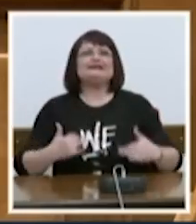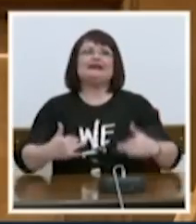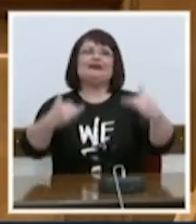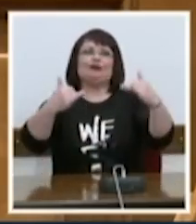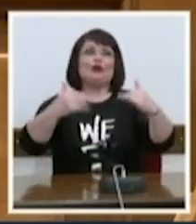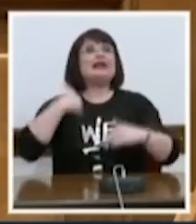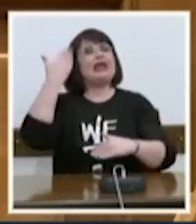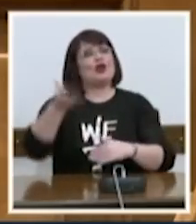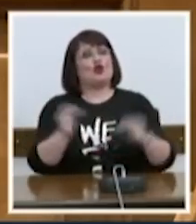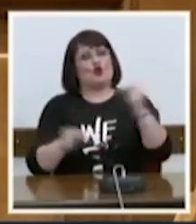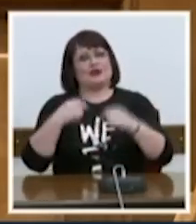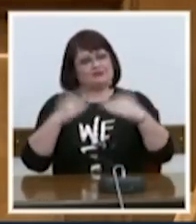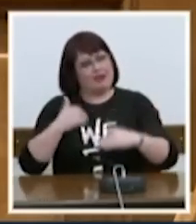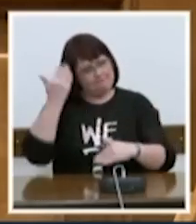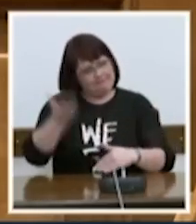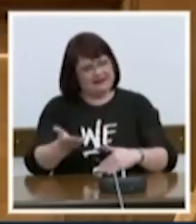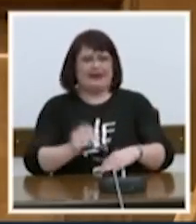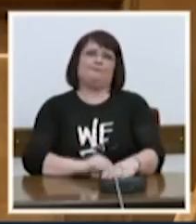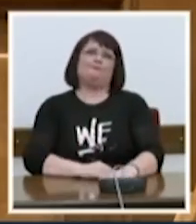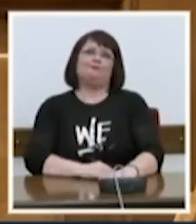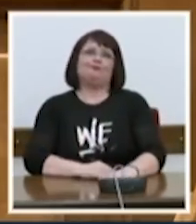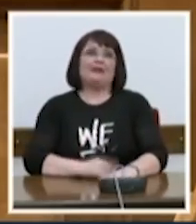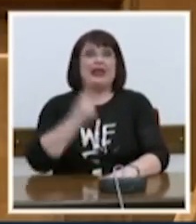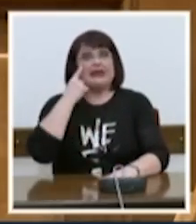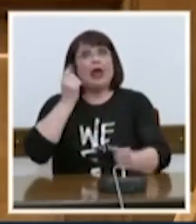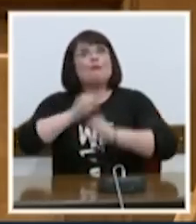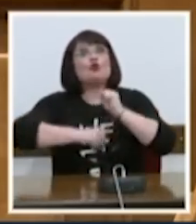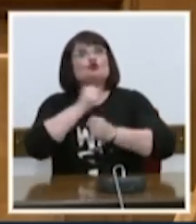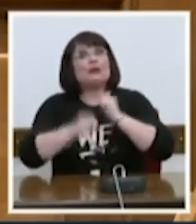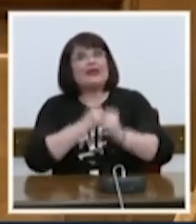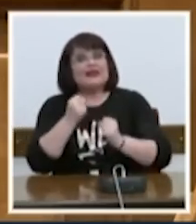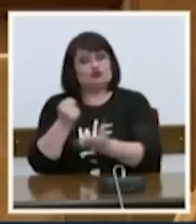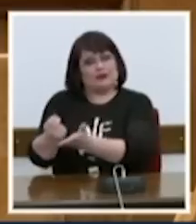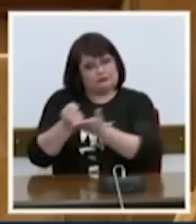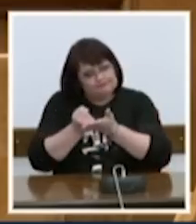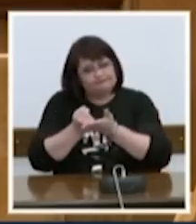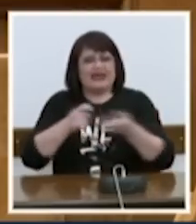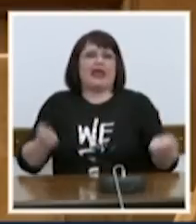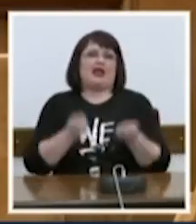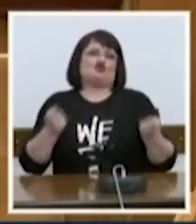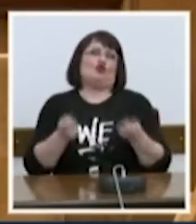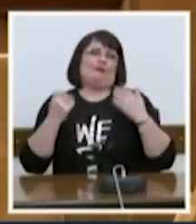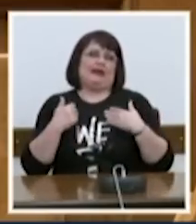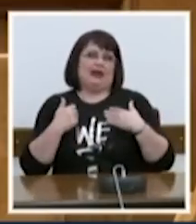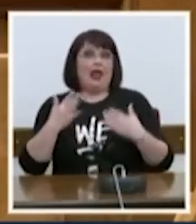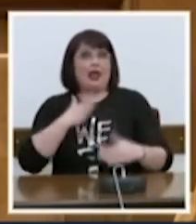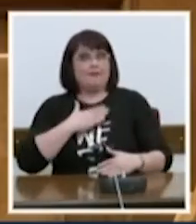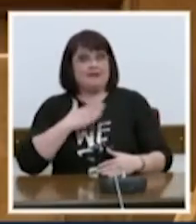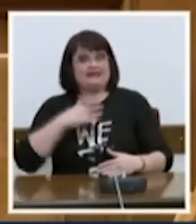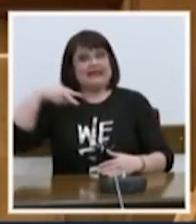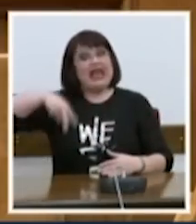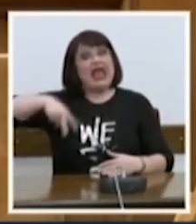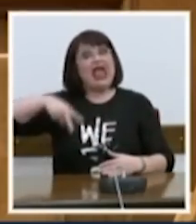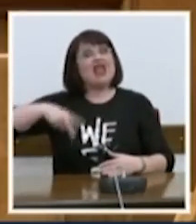μετεκλογικά. Να ανταποκριθούμε σε αυτό για το οποίο μας στήριξαν οι εργαζόμενοι. Να είμαστε η λαϊκή